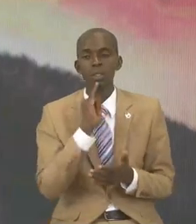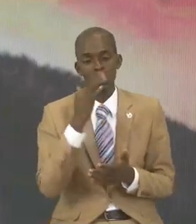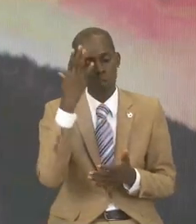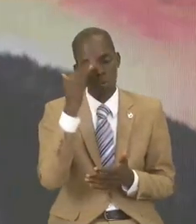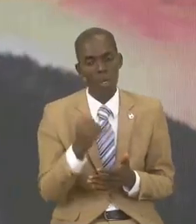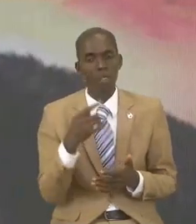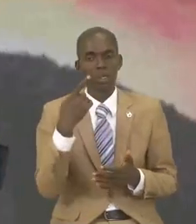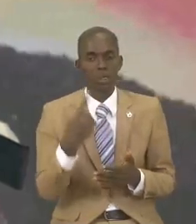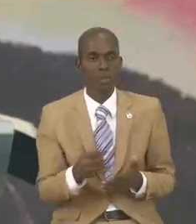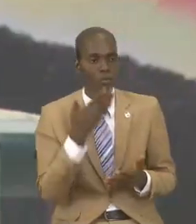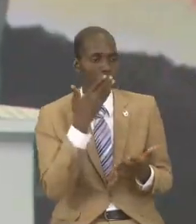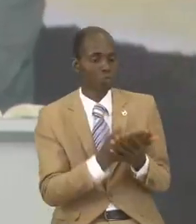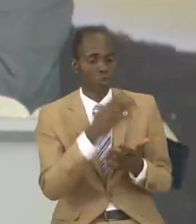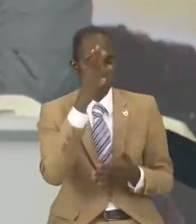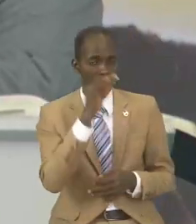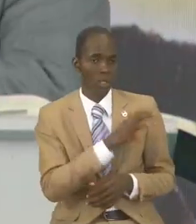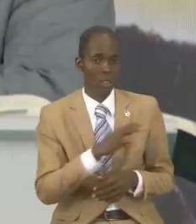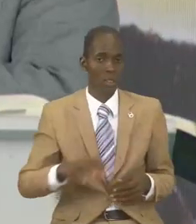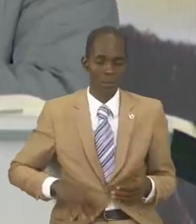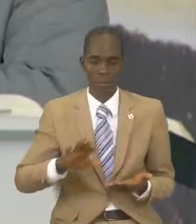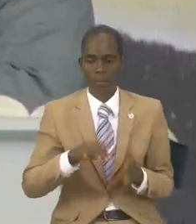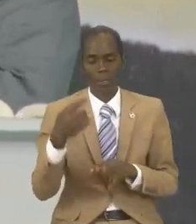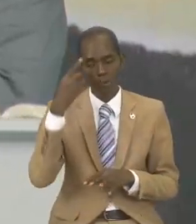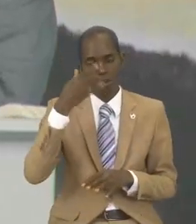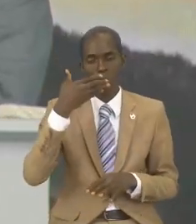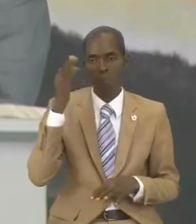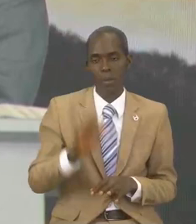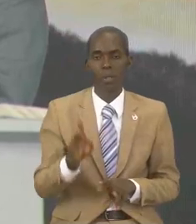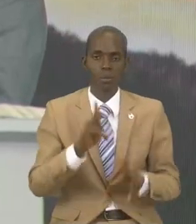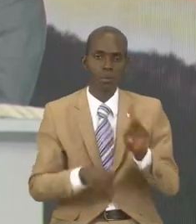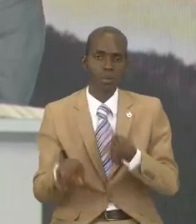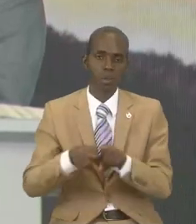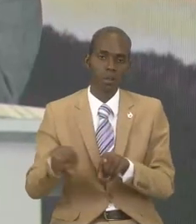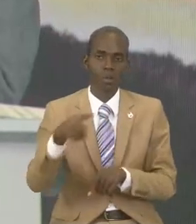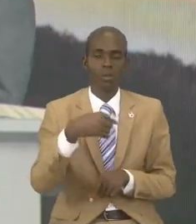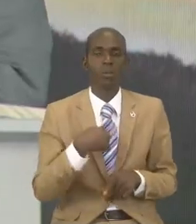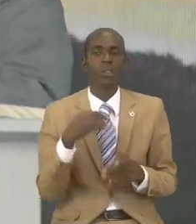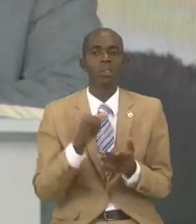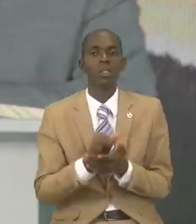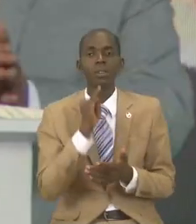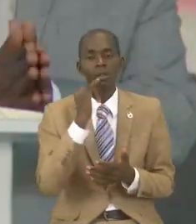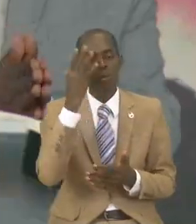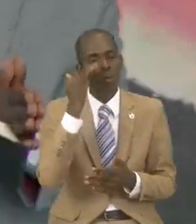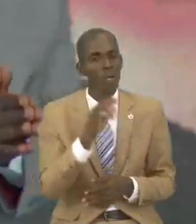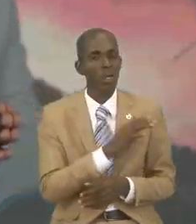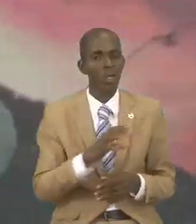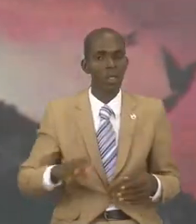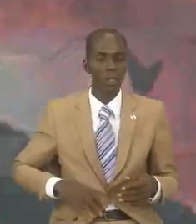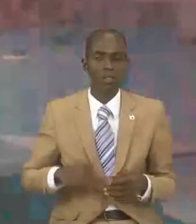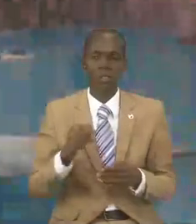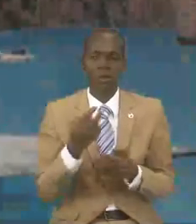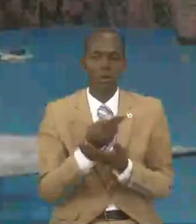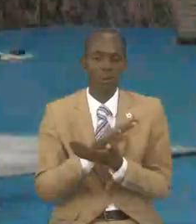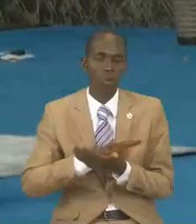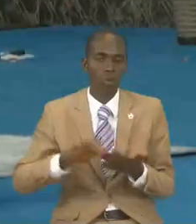les mauvais. Ça, c'est l'objectif. Christ, sans péché, saint et juste, a